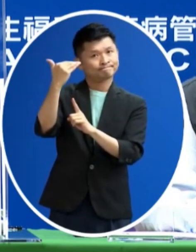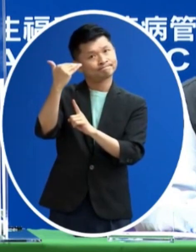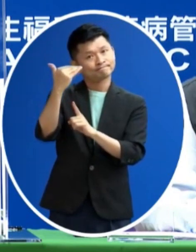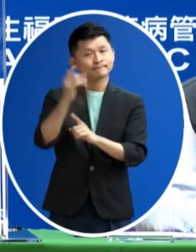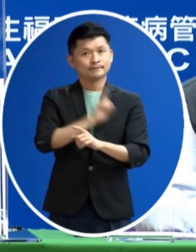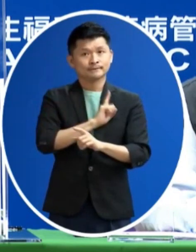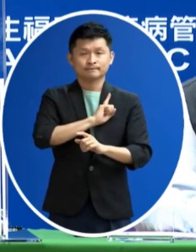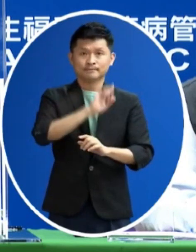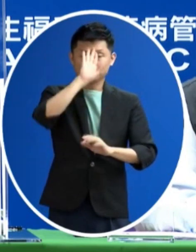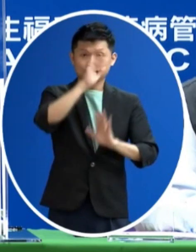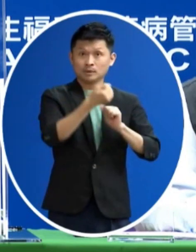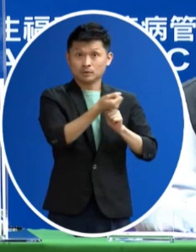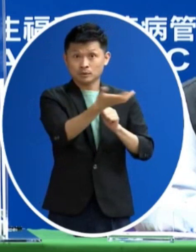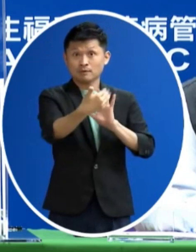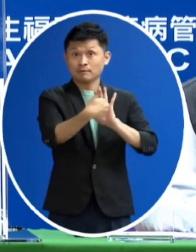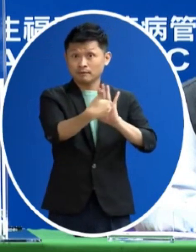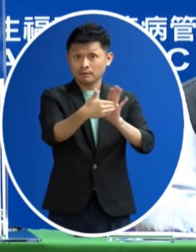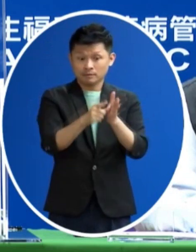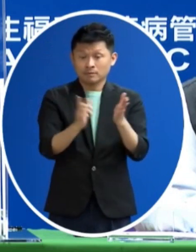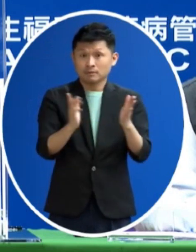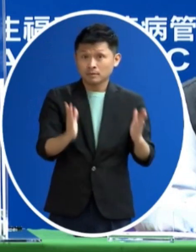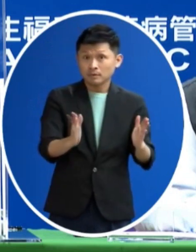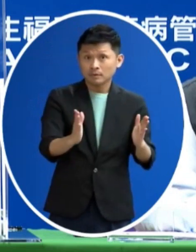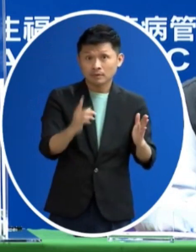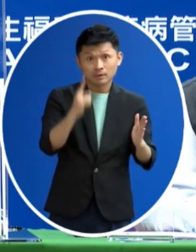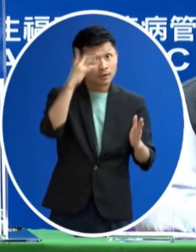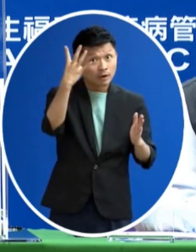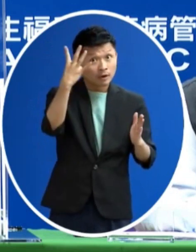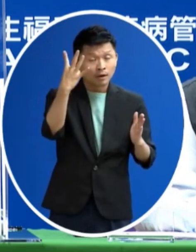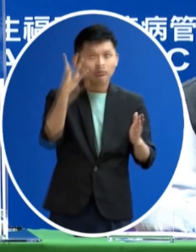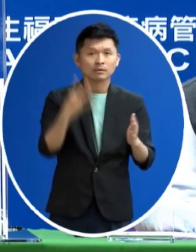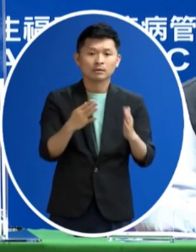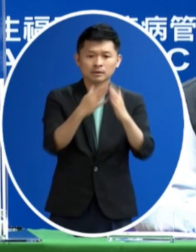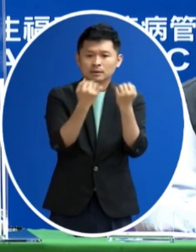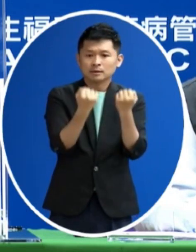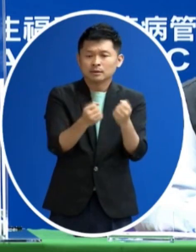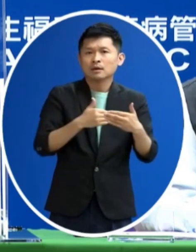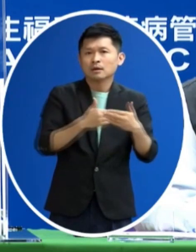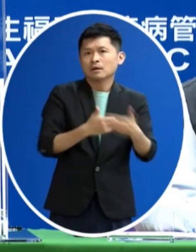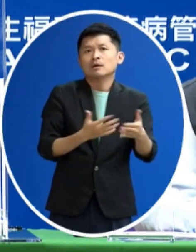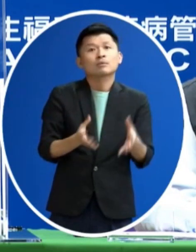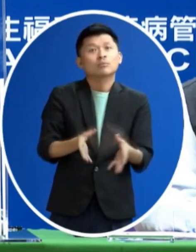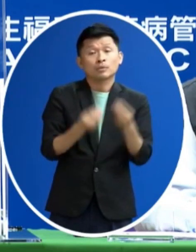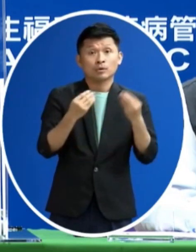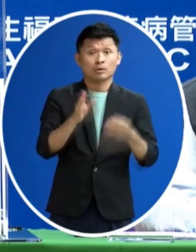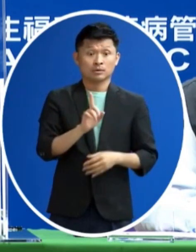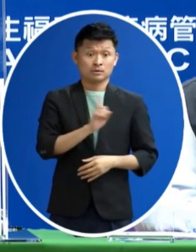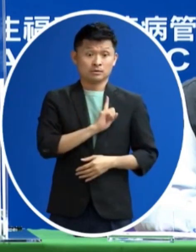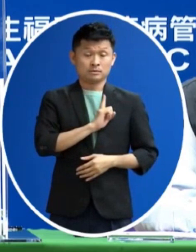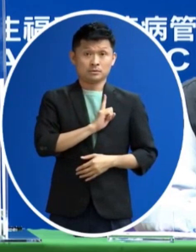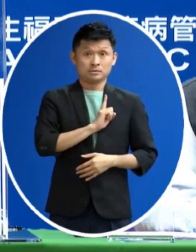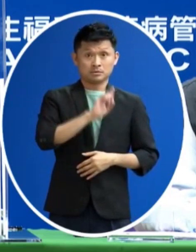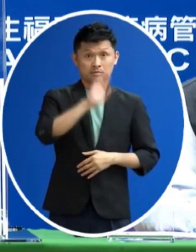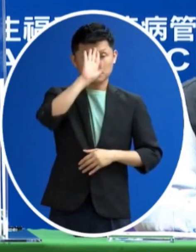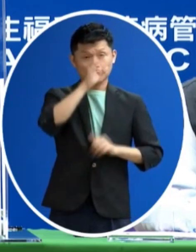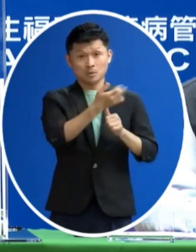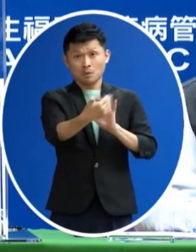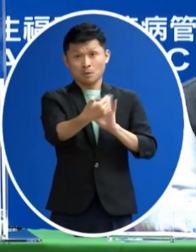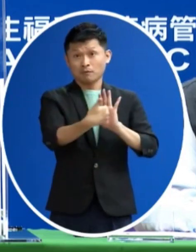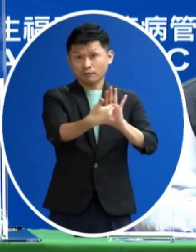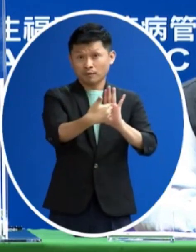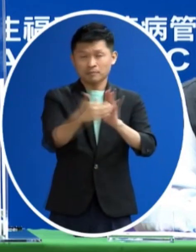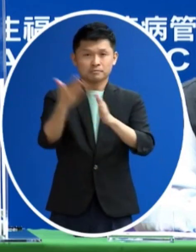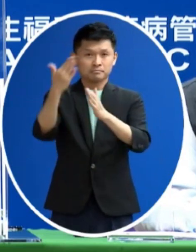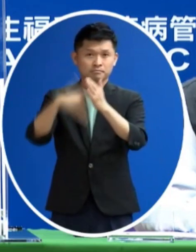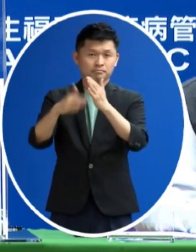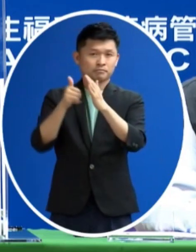这个自主防疫的期间，哦，当然没有做这种所谓的居家隔离，但是在自主防疫期间，那还是不